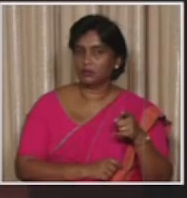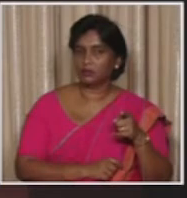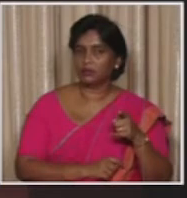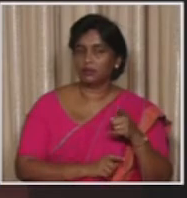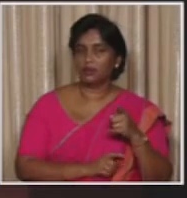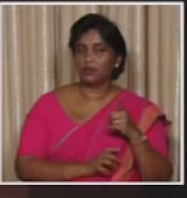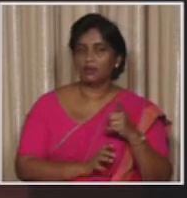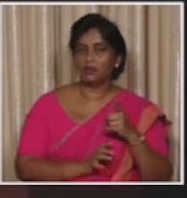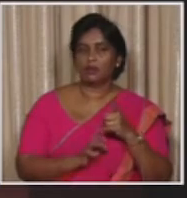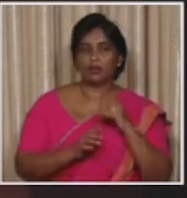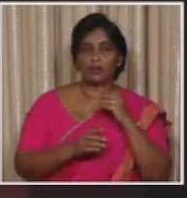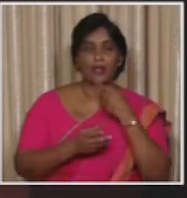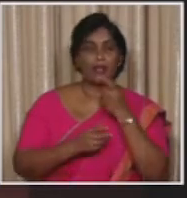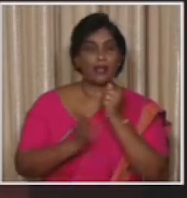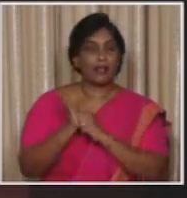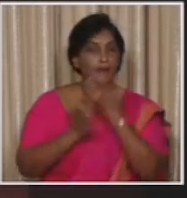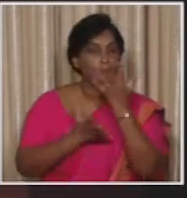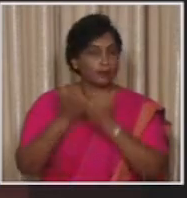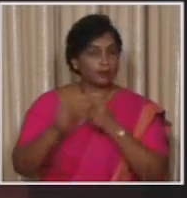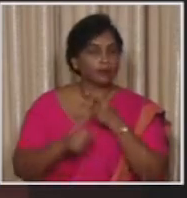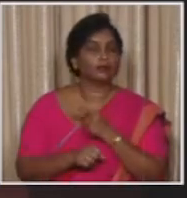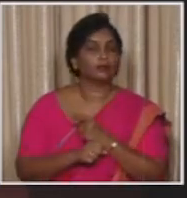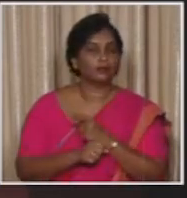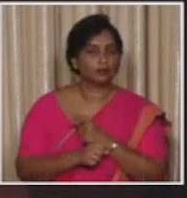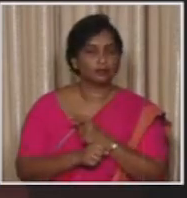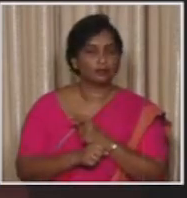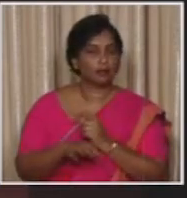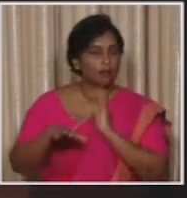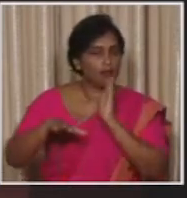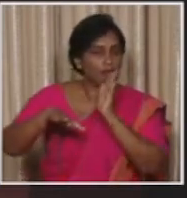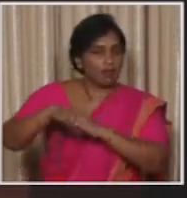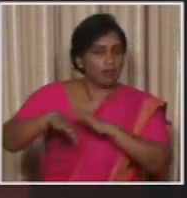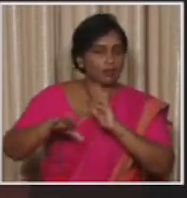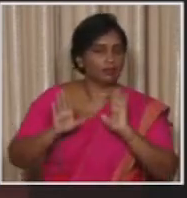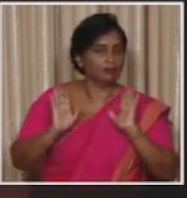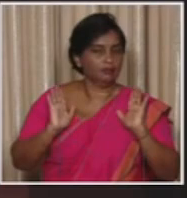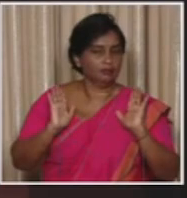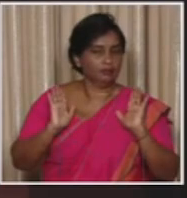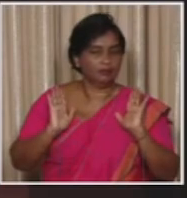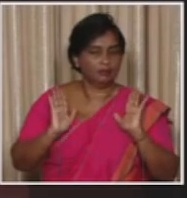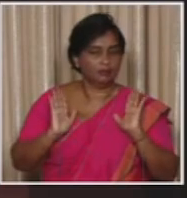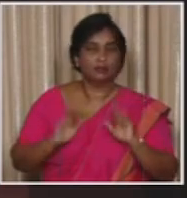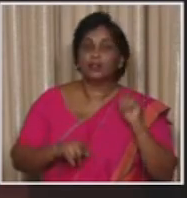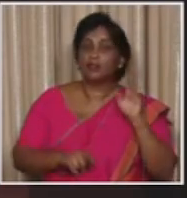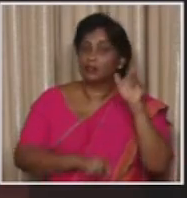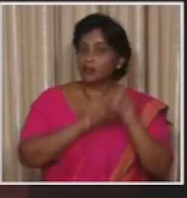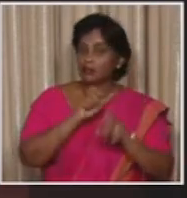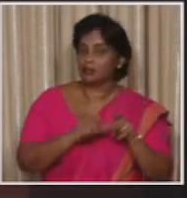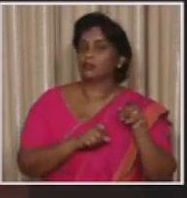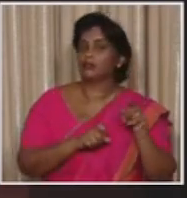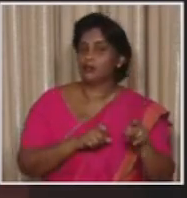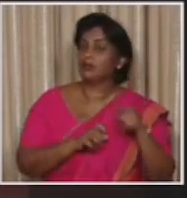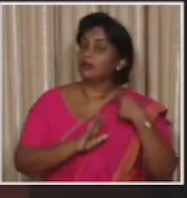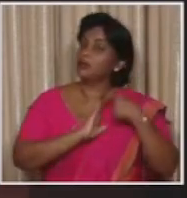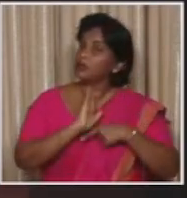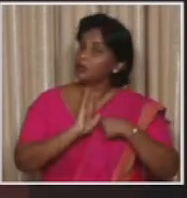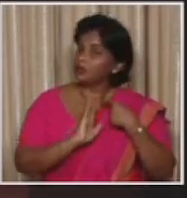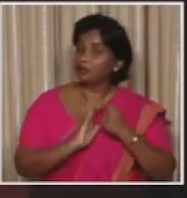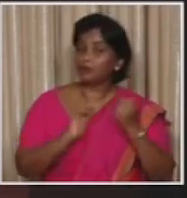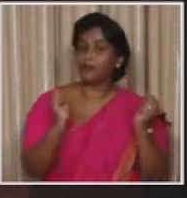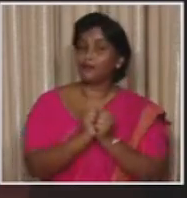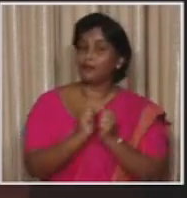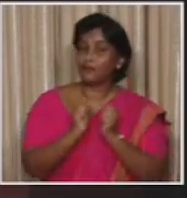ප්‍රයිමරි බොන්ඩීලස්ලට අත තියන්නේ නැතුව මේ අය මේ රටේ වැඩ